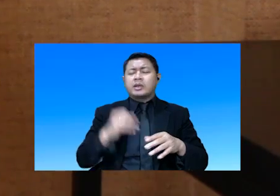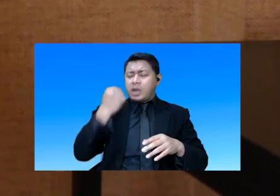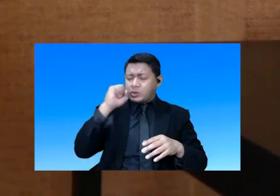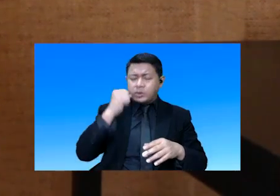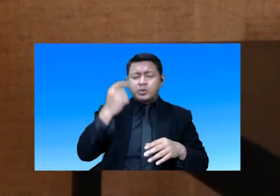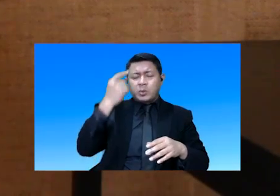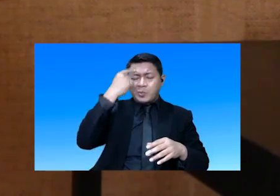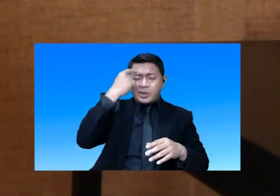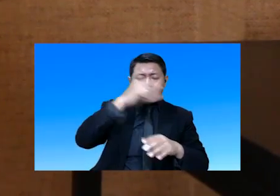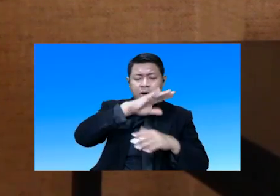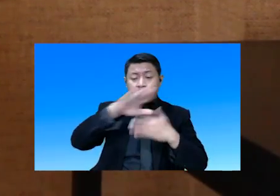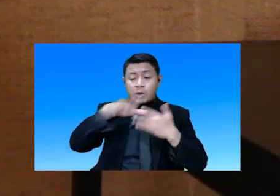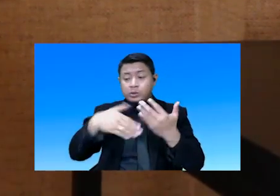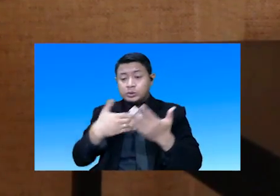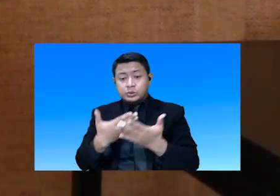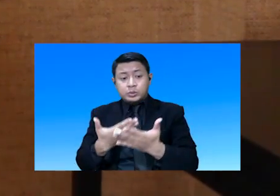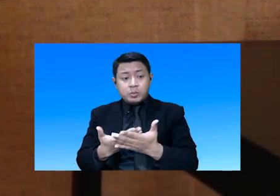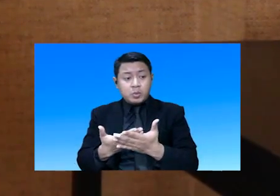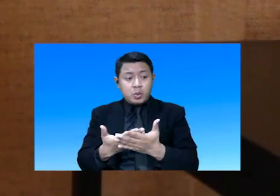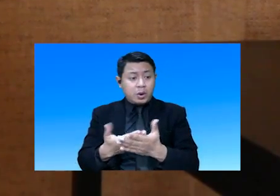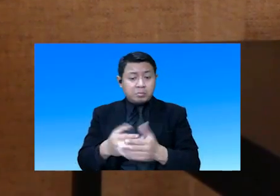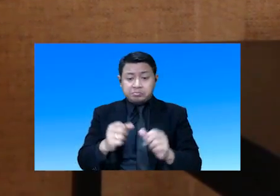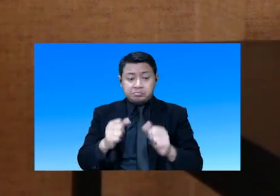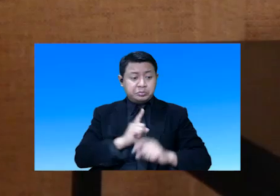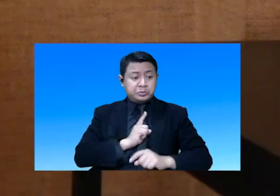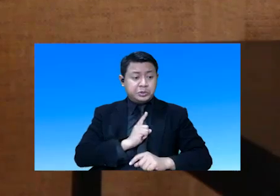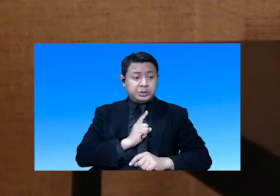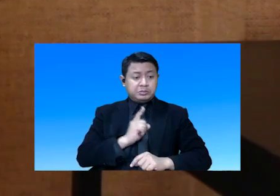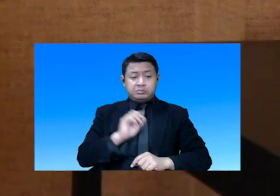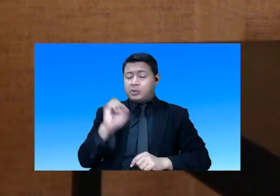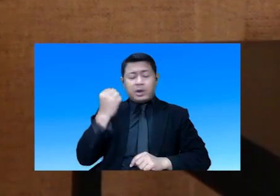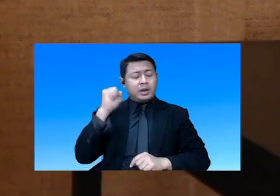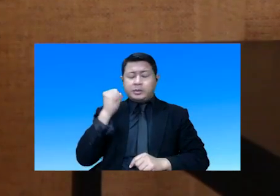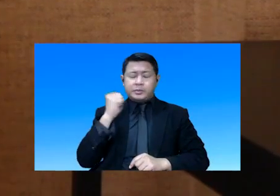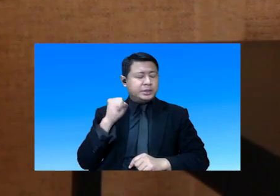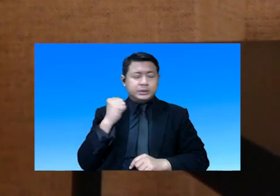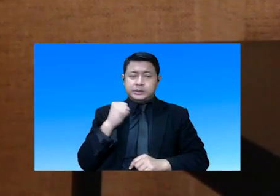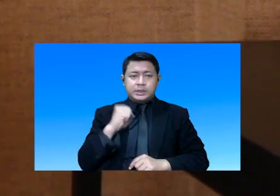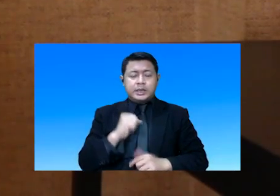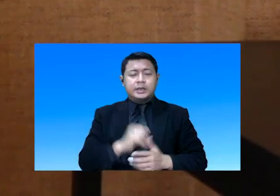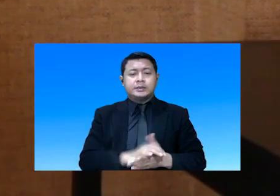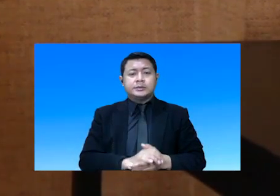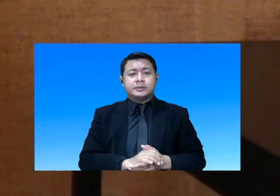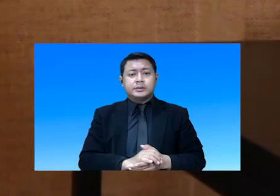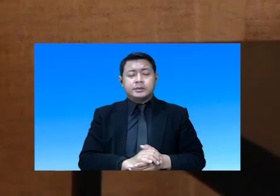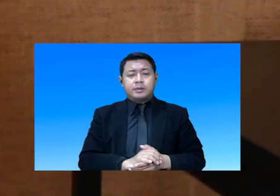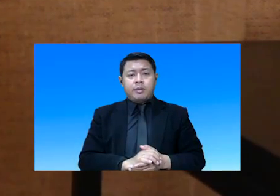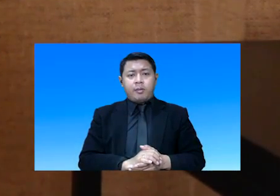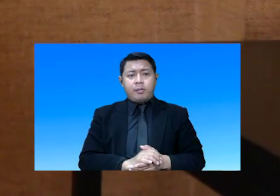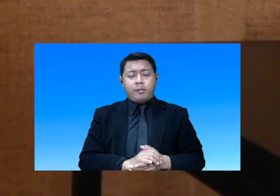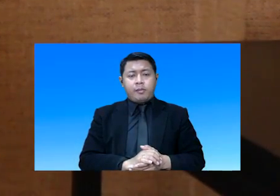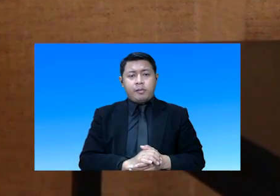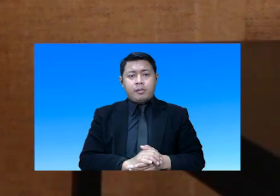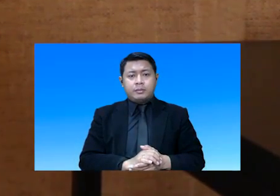buat memastikan semuanya sudah berjalan dengan baik sehingga kita pasti gitu dapat keberhasilan dalam terapi atau keberhasilan